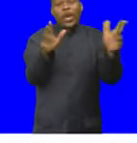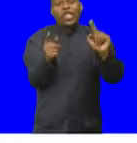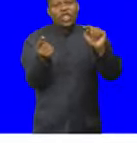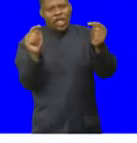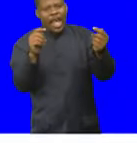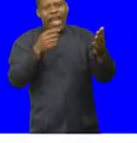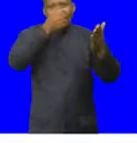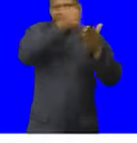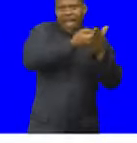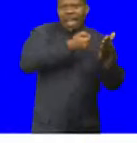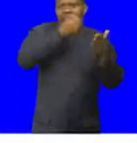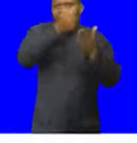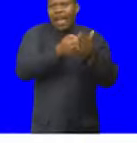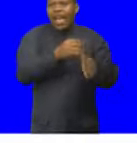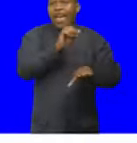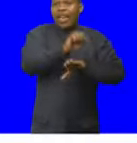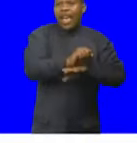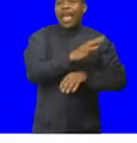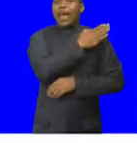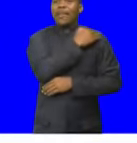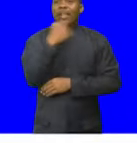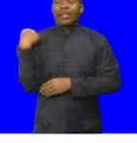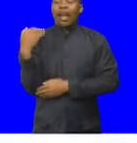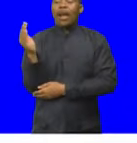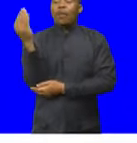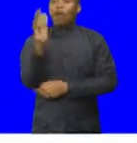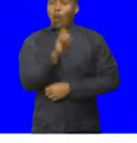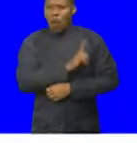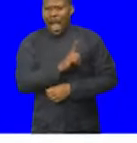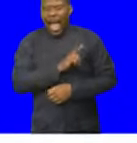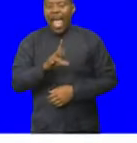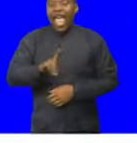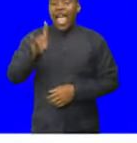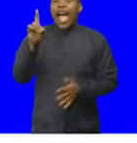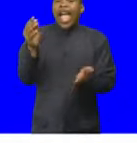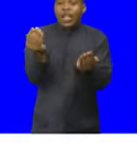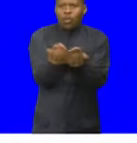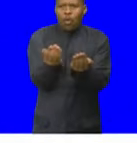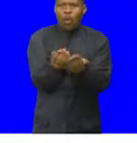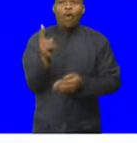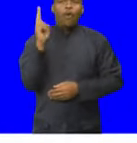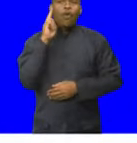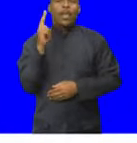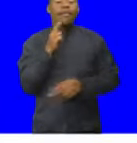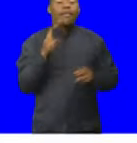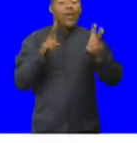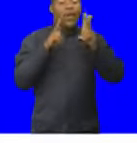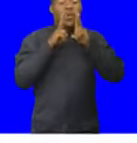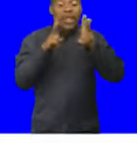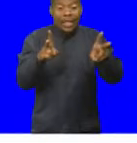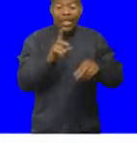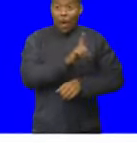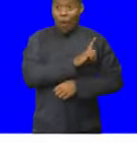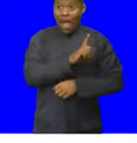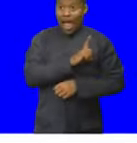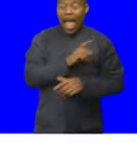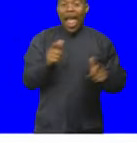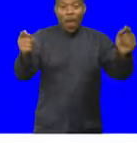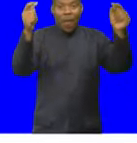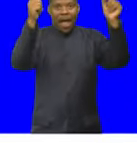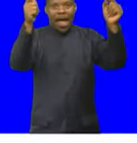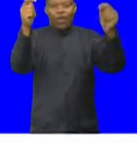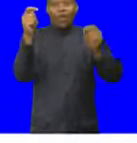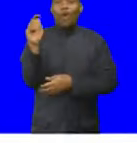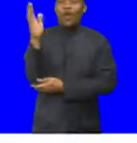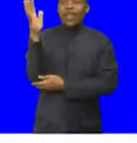etindlebeni kumathetha ngesikhathi yeke yokuhlanyela tihlahla ngephansi kwemkhankaso losukunyiswe litiko letemvelo ngeminyaka